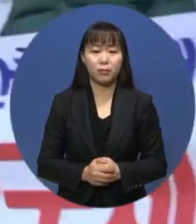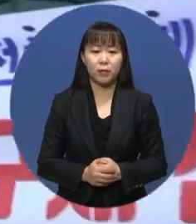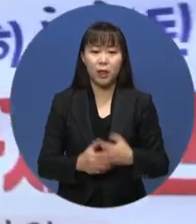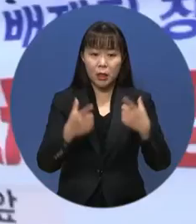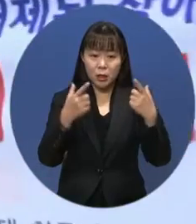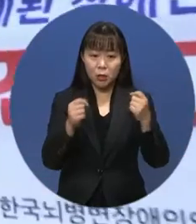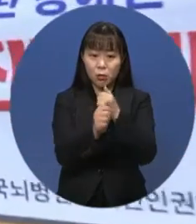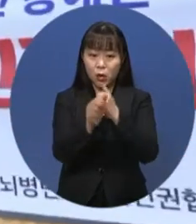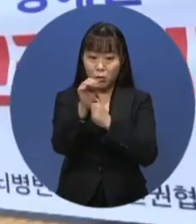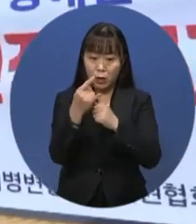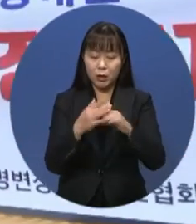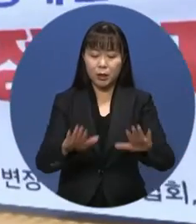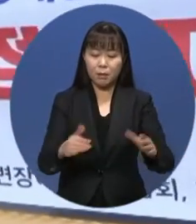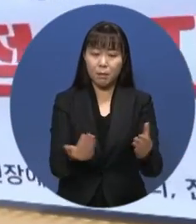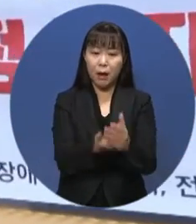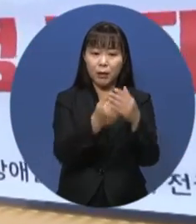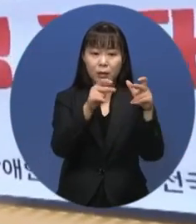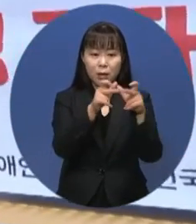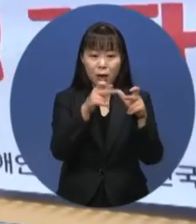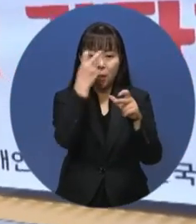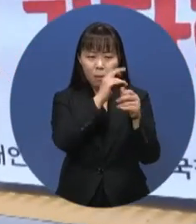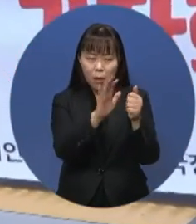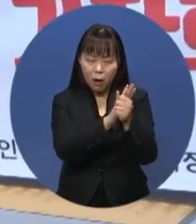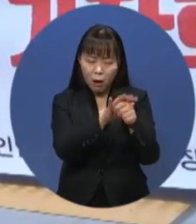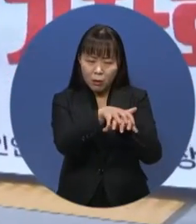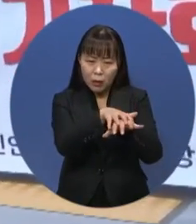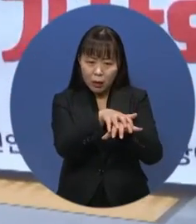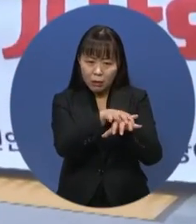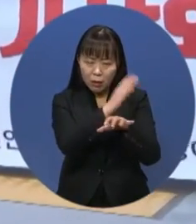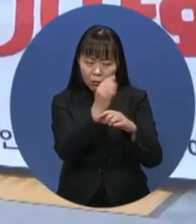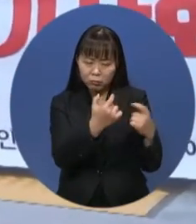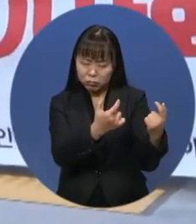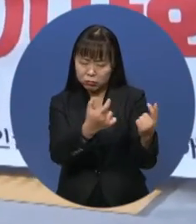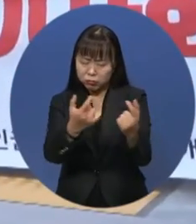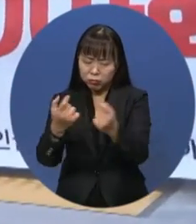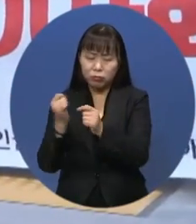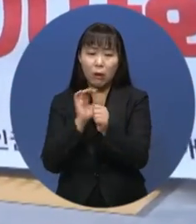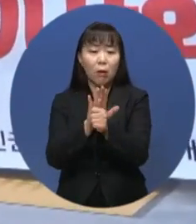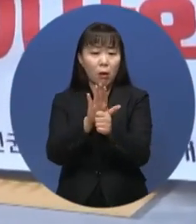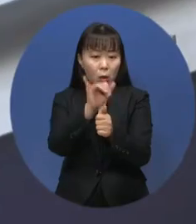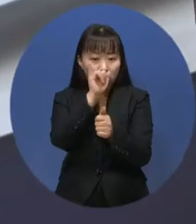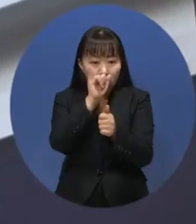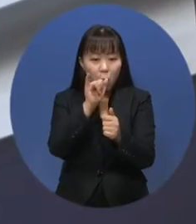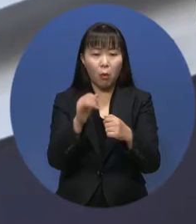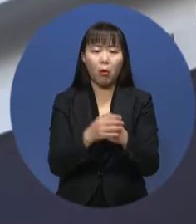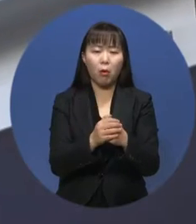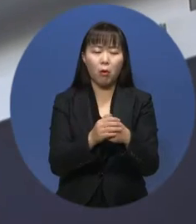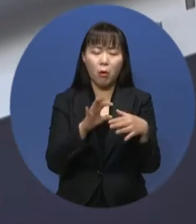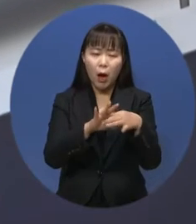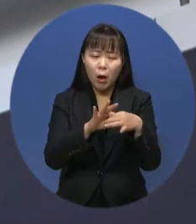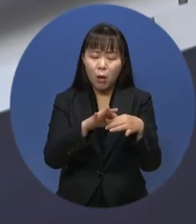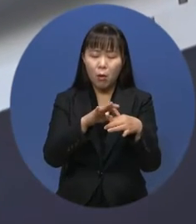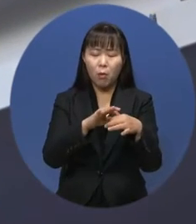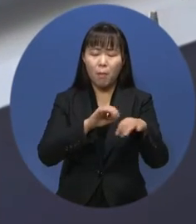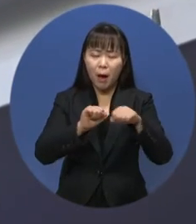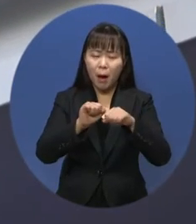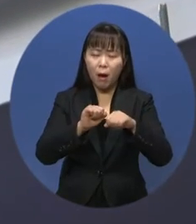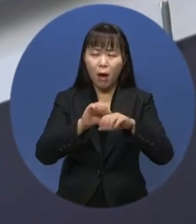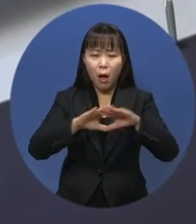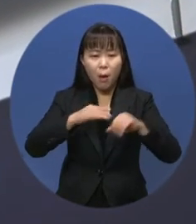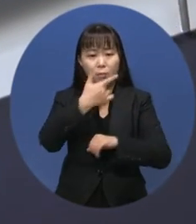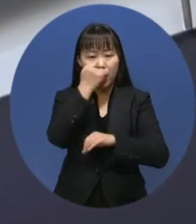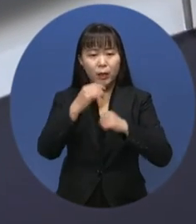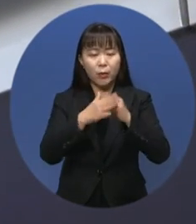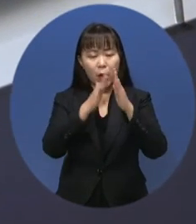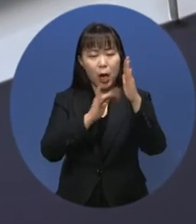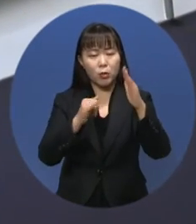인권위원회는 현재 발달장애인 돌봄 체계가 획일적으로 지연되고 있고 선제 대응이 부족해 가족의 돌봄